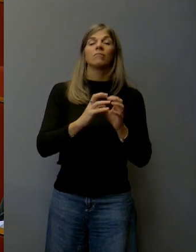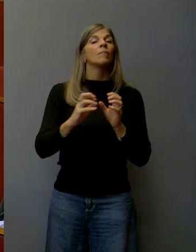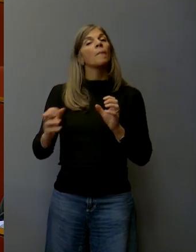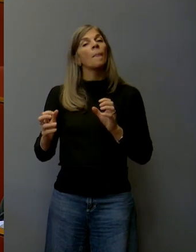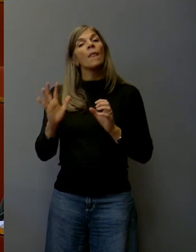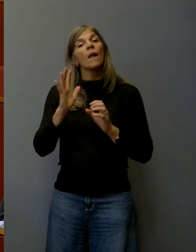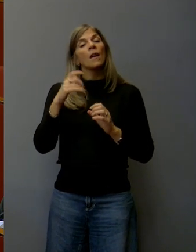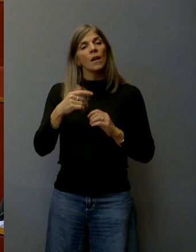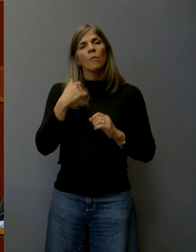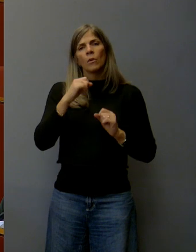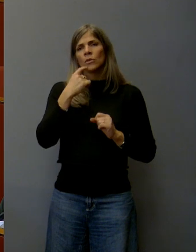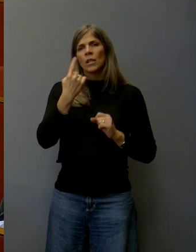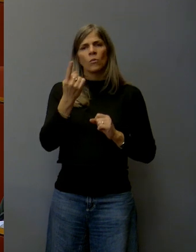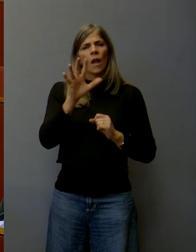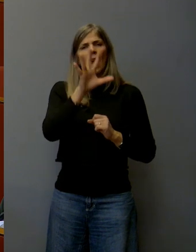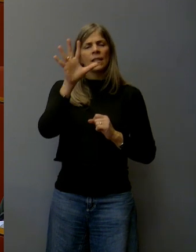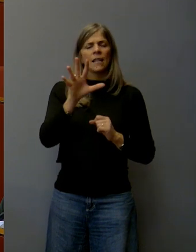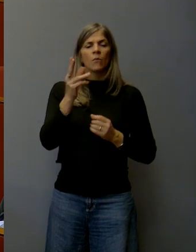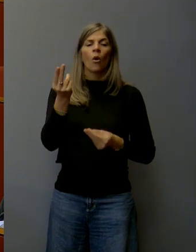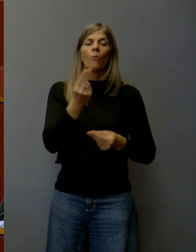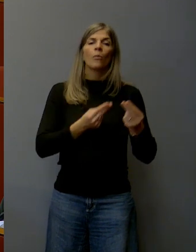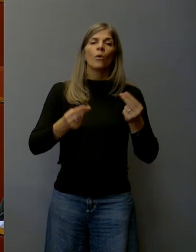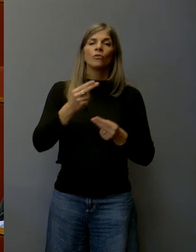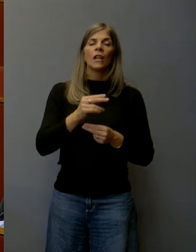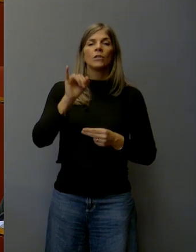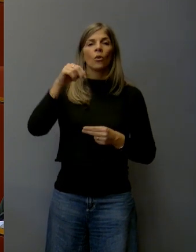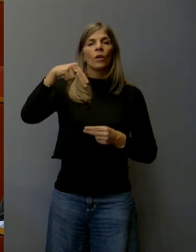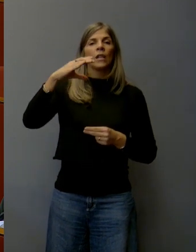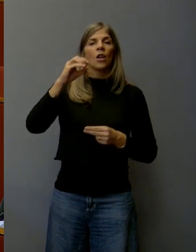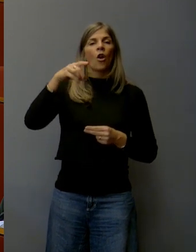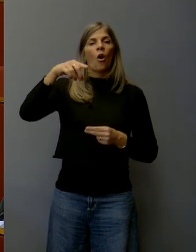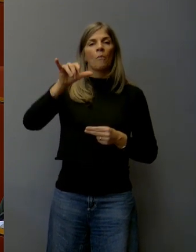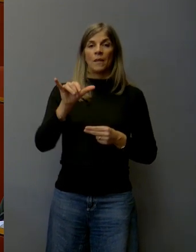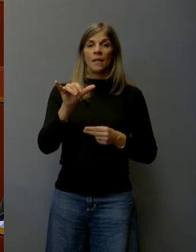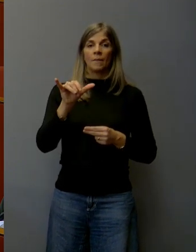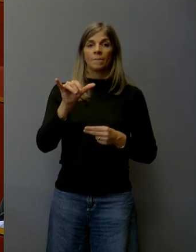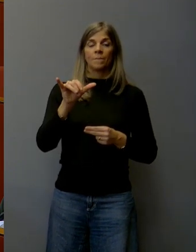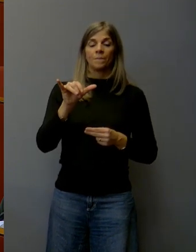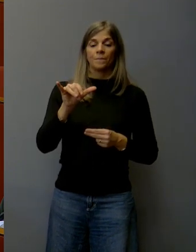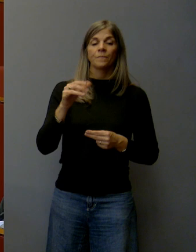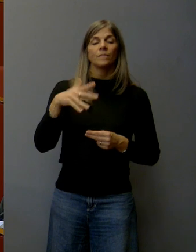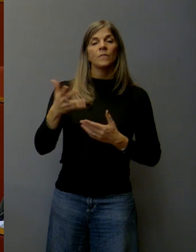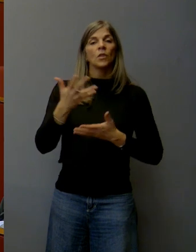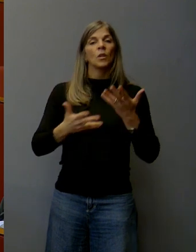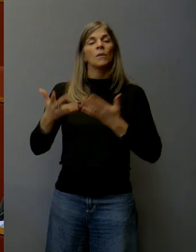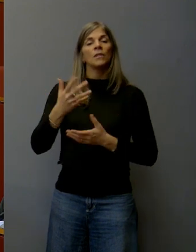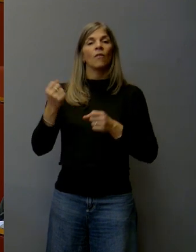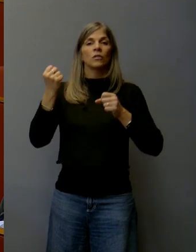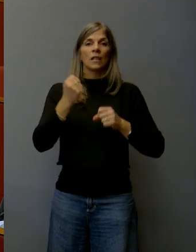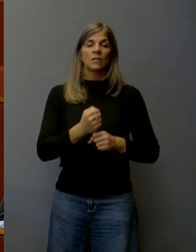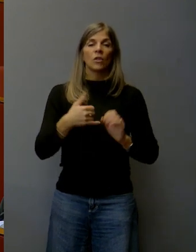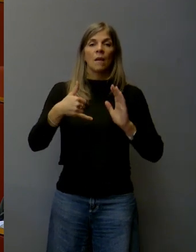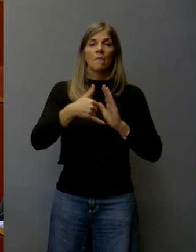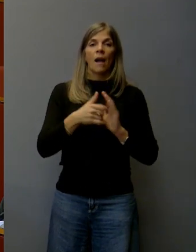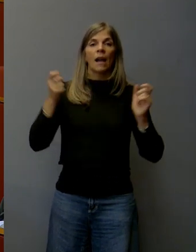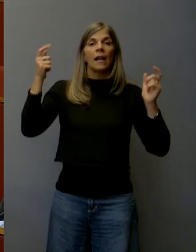più belli a cui ho assistito e partecipato che il progetto in Copy e con in collaborazione con Fondazione San Paolo è